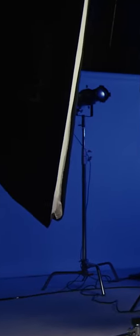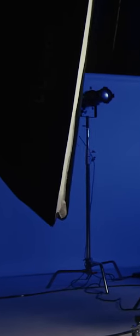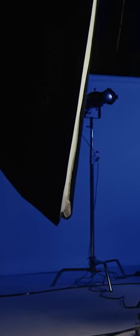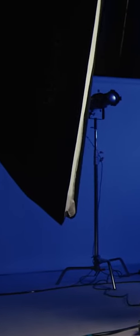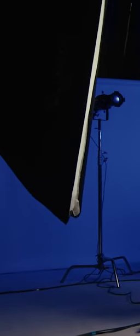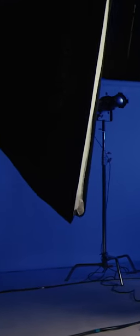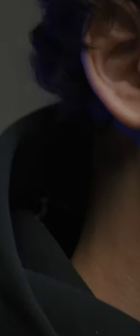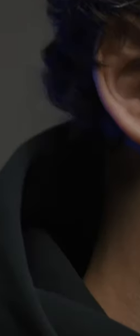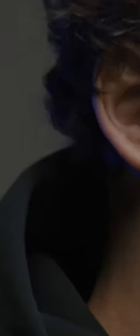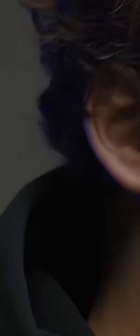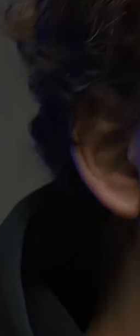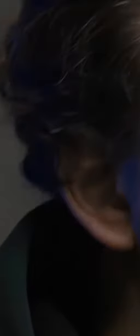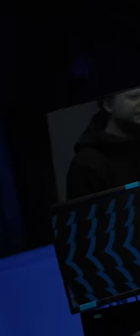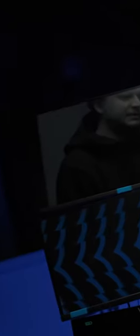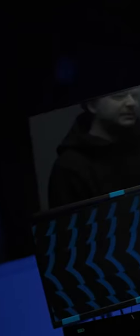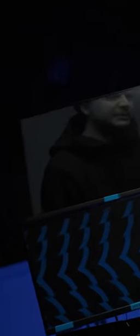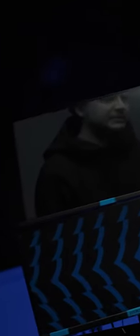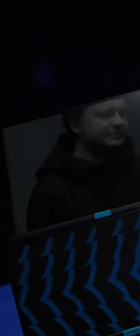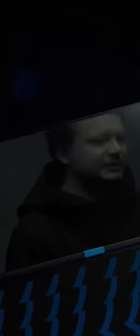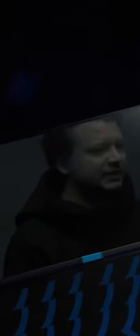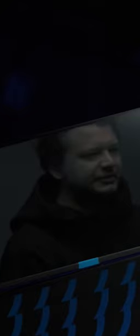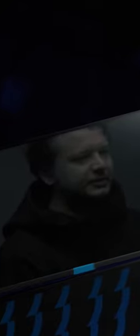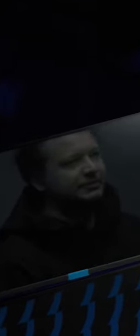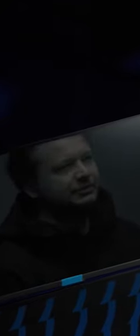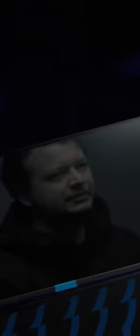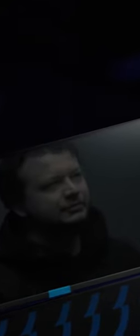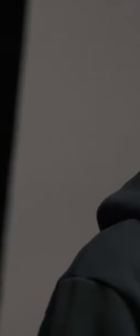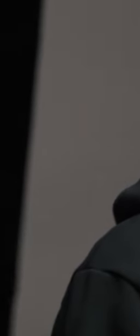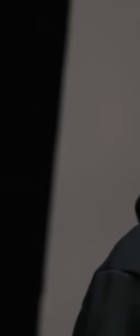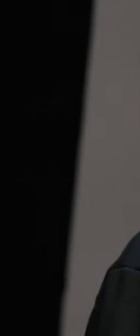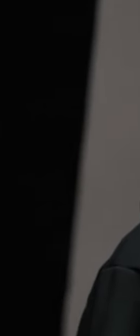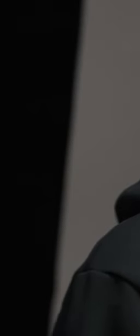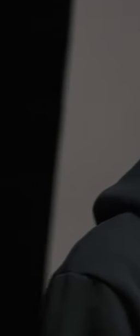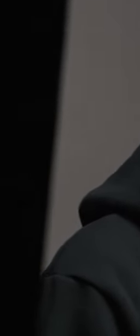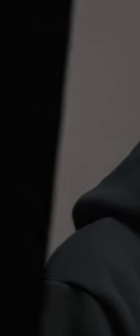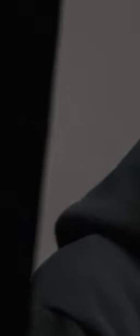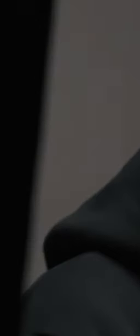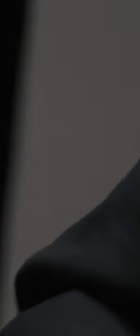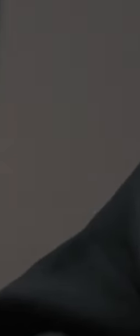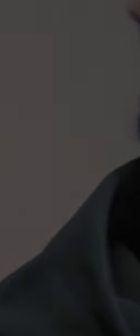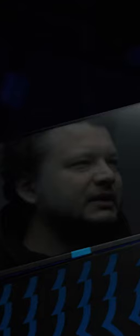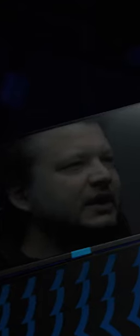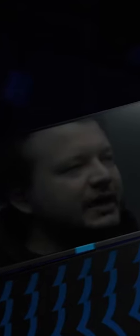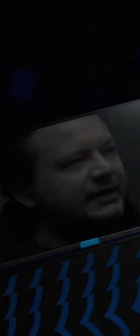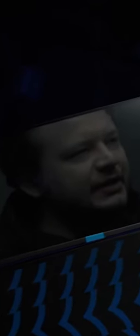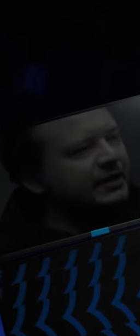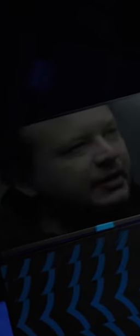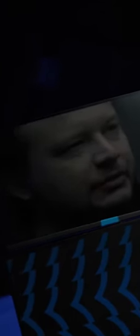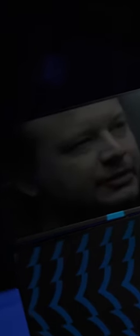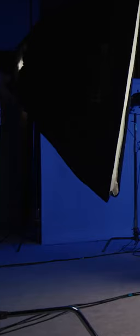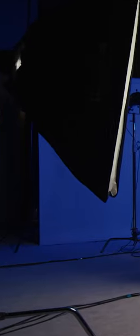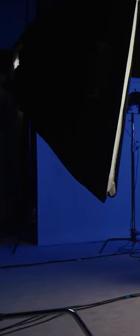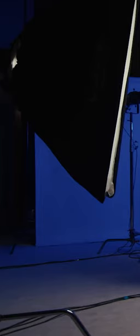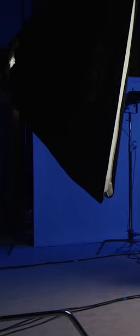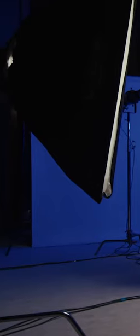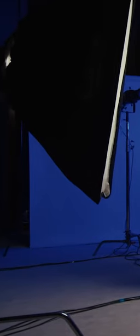нас никакого романтизма, это обычная рутина. Создание микросервисов — это игра в технопесочницу. Микросервисы — это инструмент масштабирования команды, а не нагрузки.